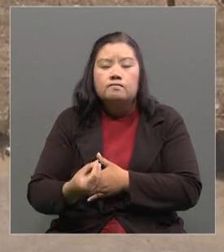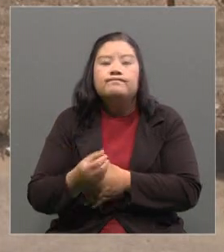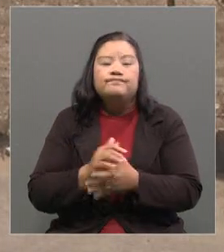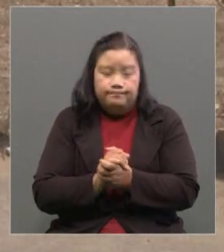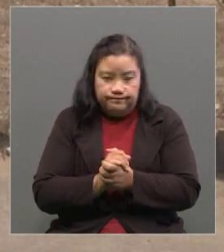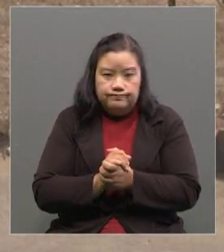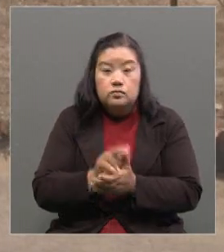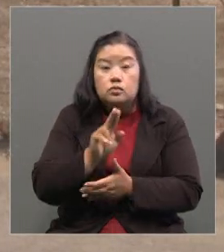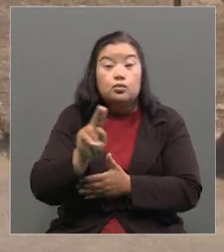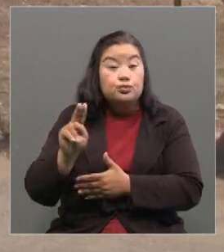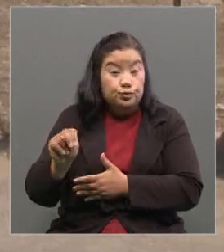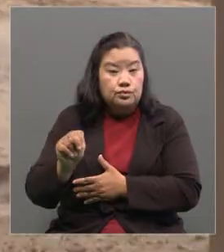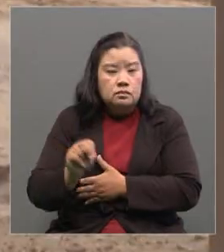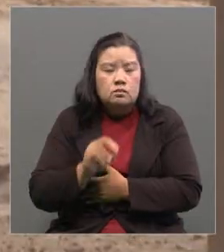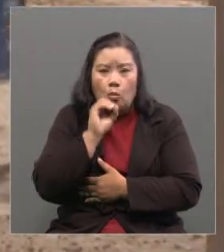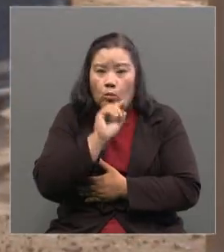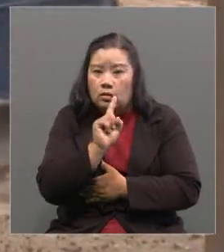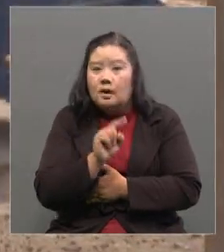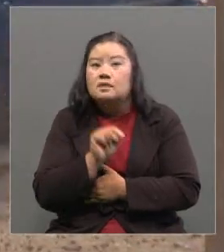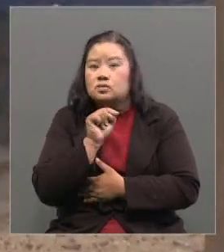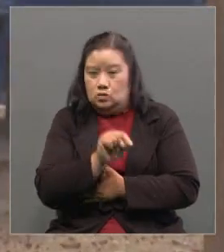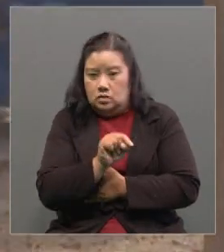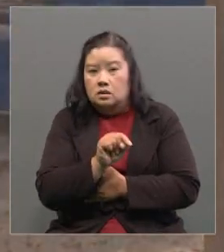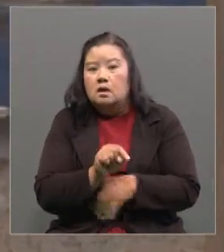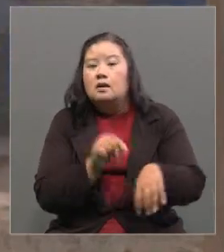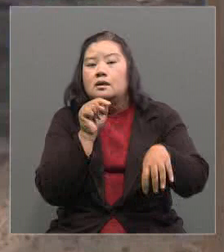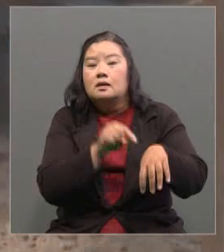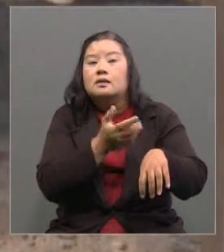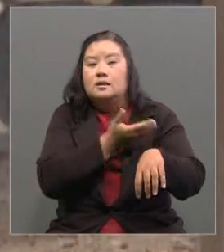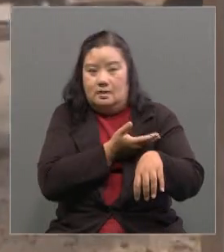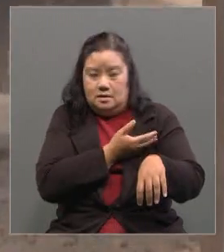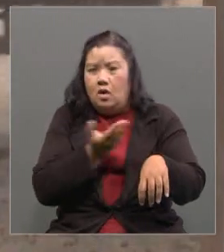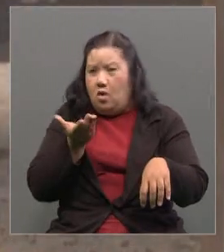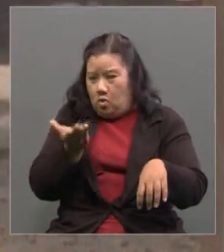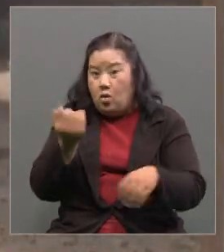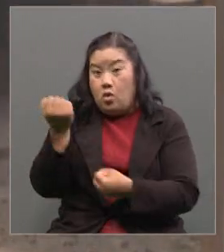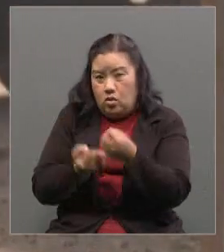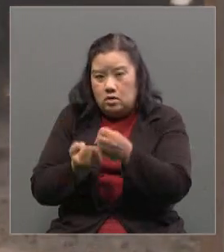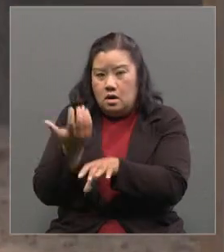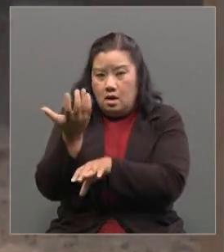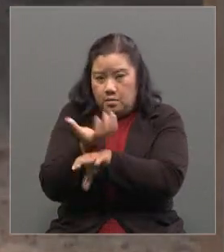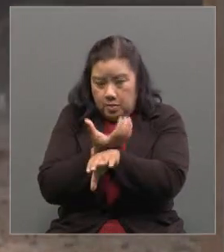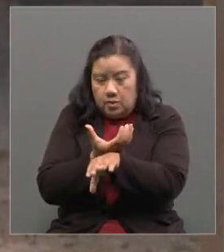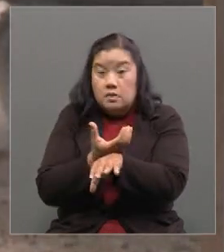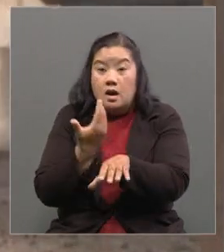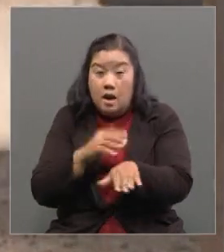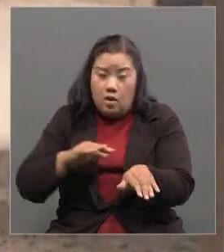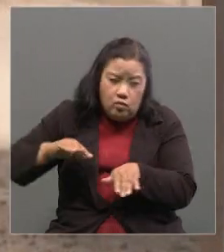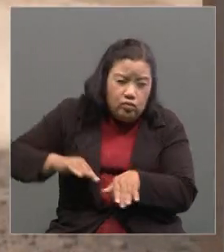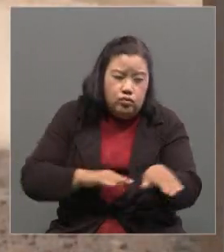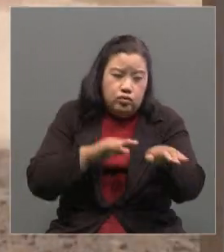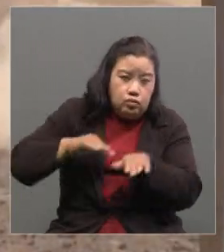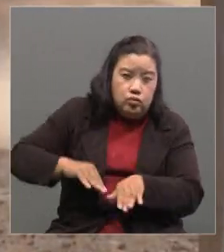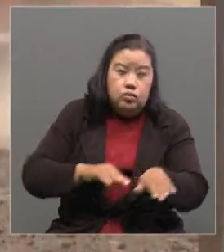ประชาชาติเนี่ยประเมินไว้คุณผู้ชมบอกว่าฉนวนกาซ่าต้องการรถบรรเทาทุกข์ที่เขาตกลงกันส่งเข้าไปเนี่ยนะครับต้องใช้ถึงวันละ